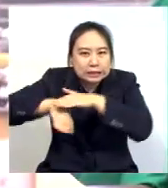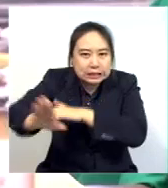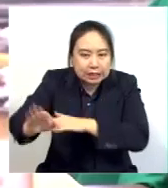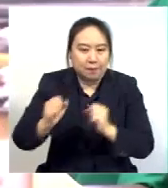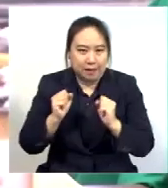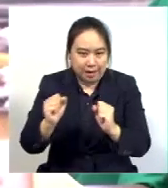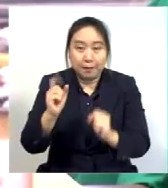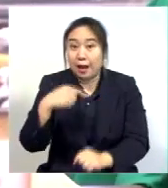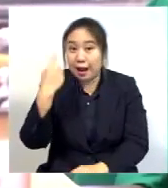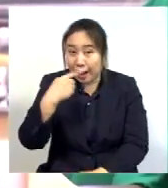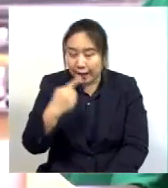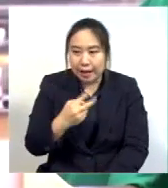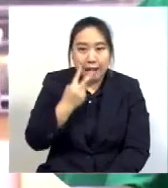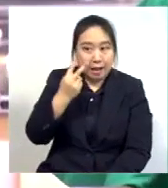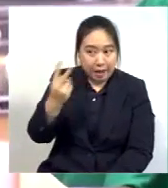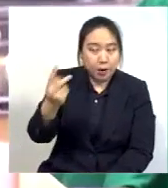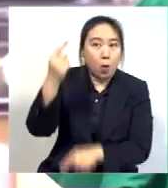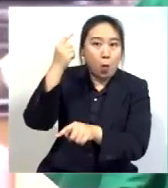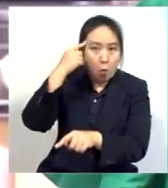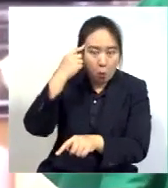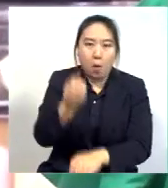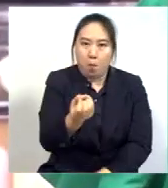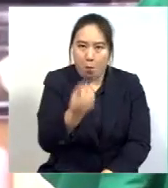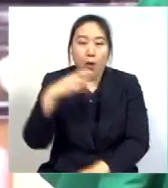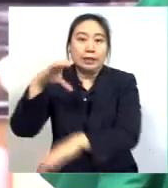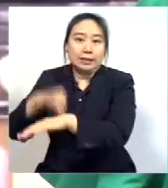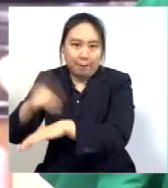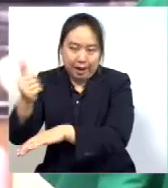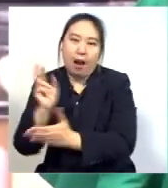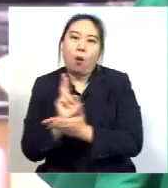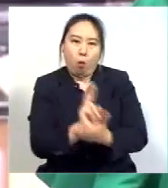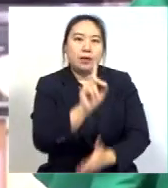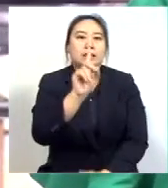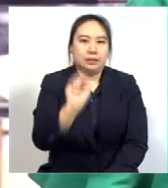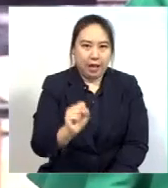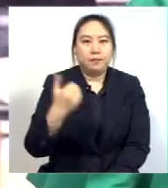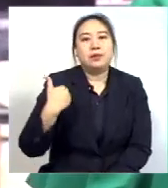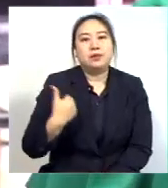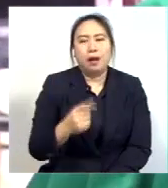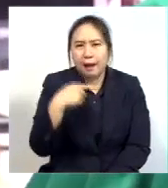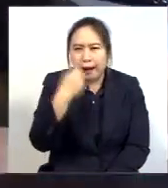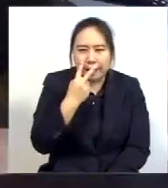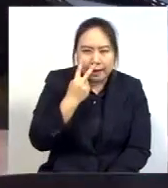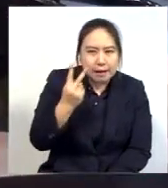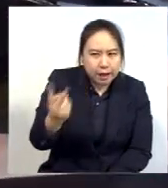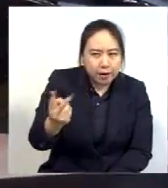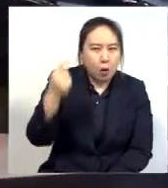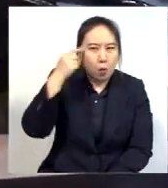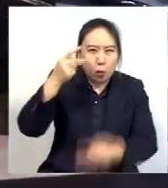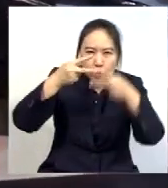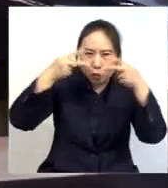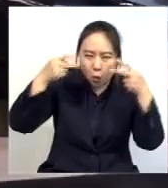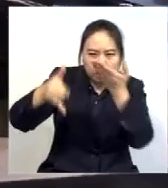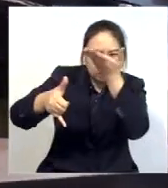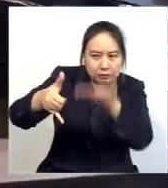ำจับ 100,000 บาทสำหรับผู้ที่แจ้งเบาะแสเพื่อนำไปสู่การจับกุมคนร้ายนะคะใครที่พบเห็นเบาะแสพบคน